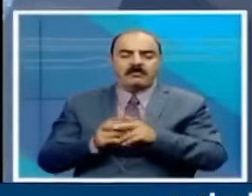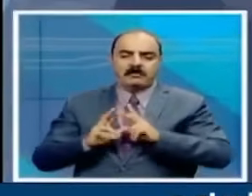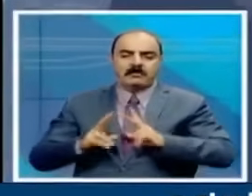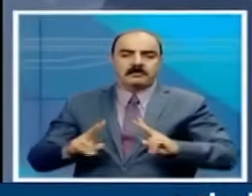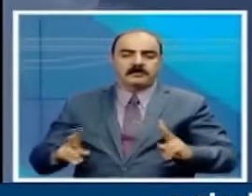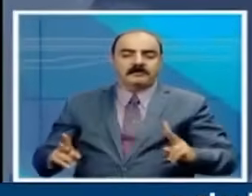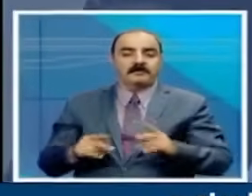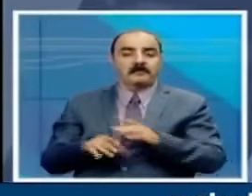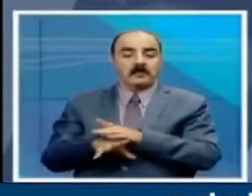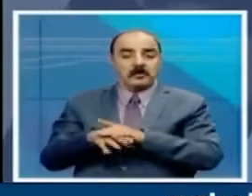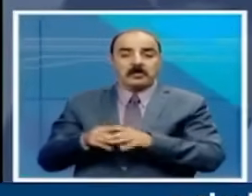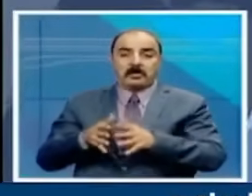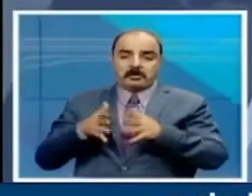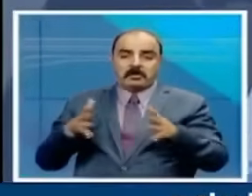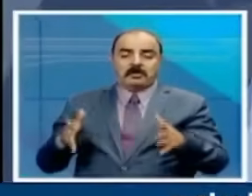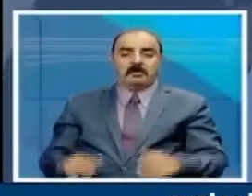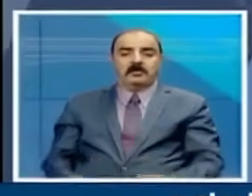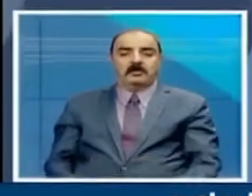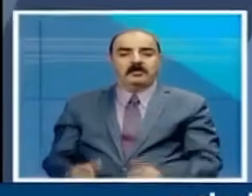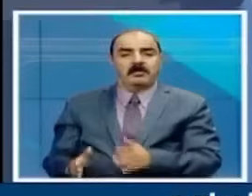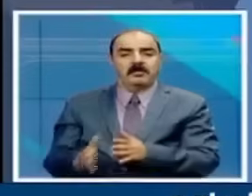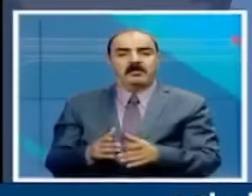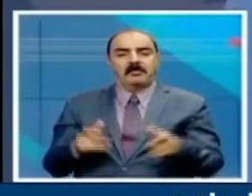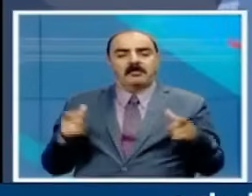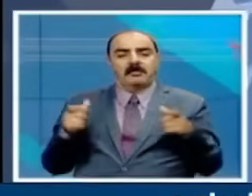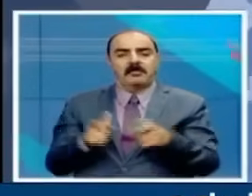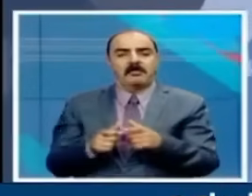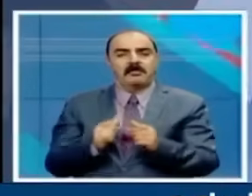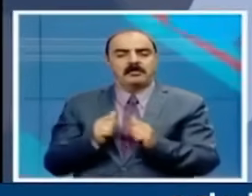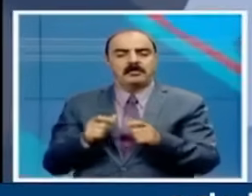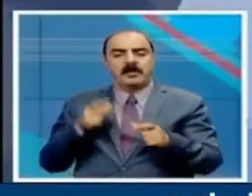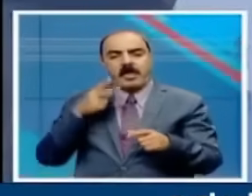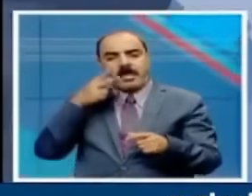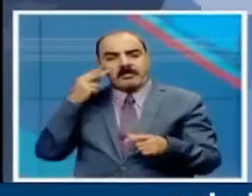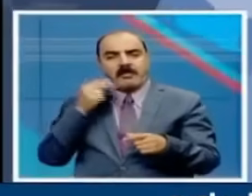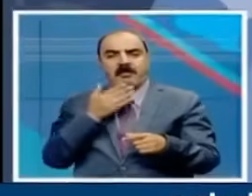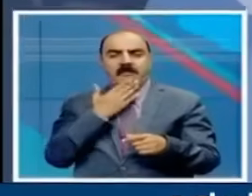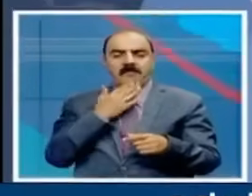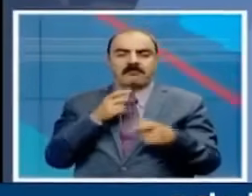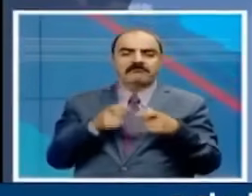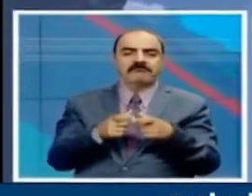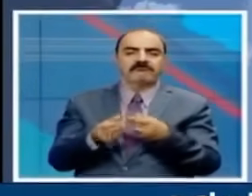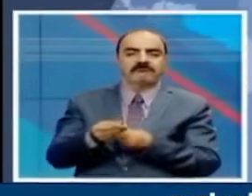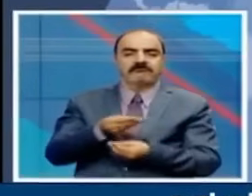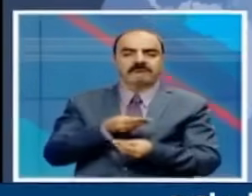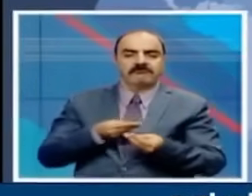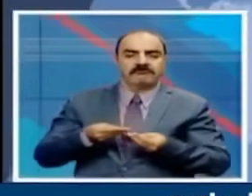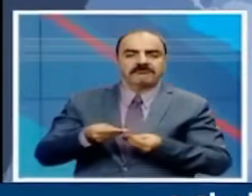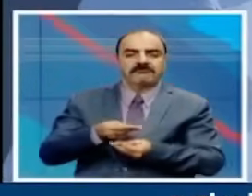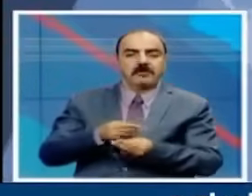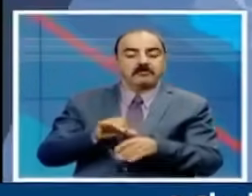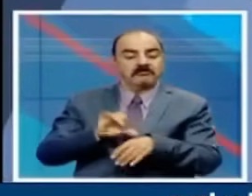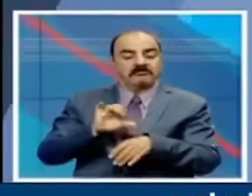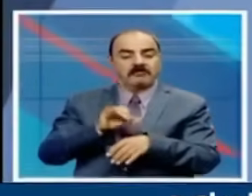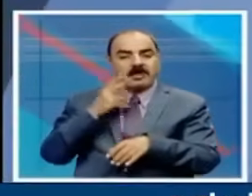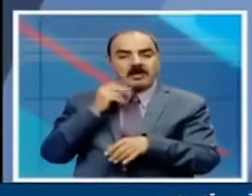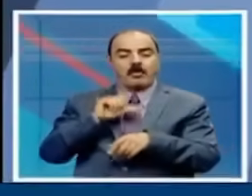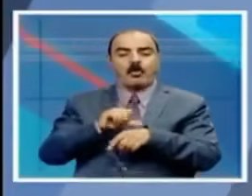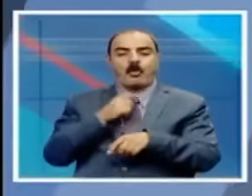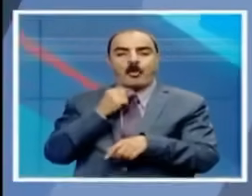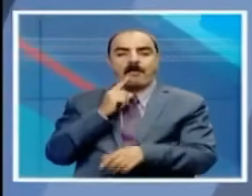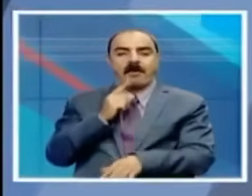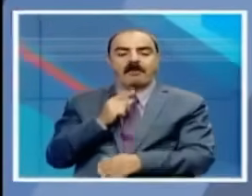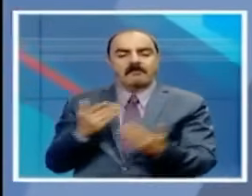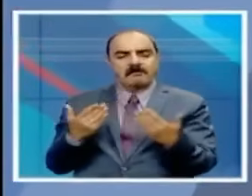العالي وغيرها من المشروعات. جاء ذلك على هامش مشاركتها بالقمة الإيطالية الإفريقية في العاصمة الإيطالية